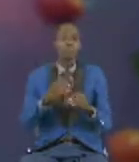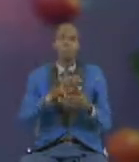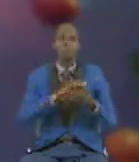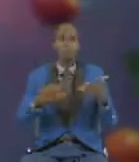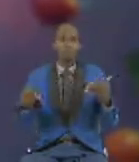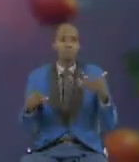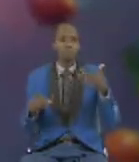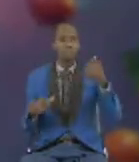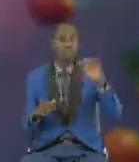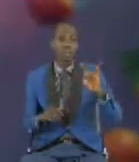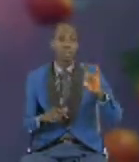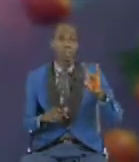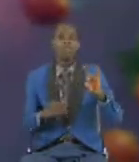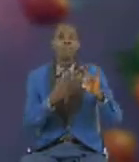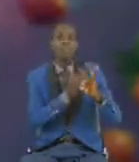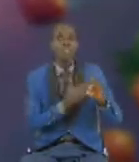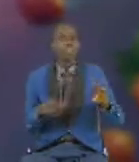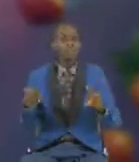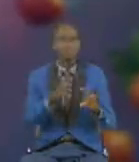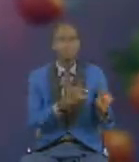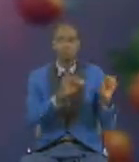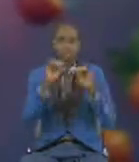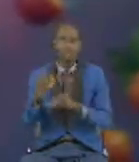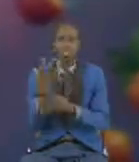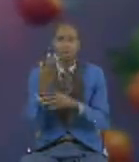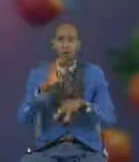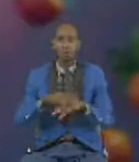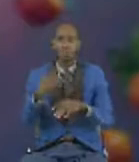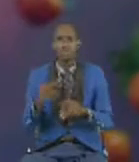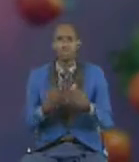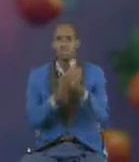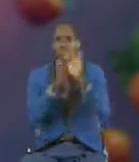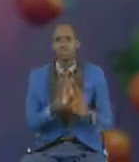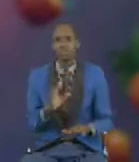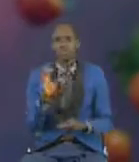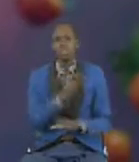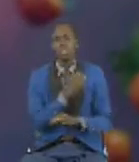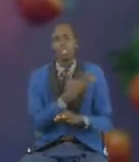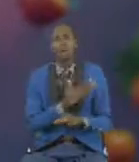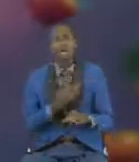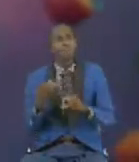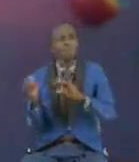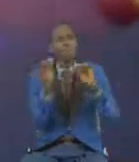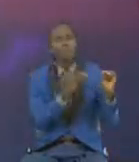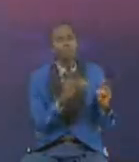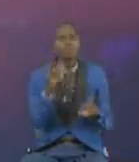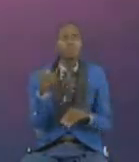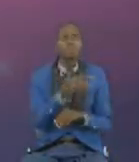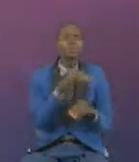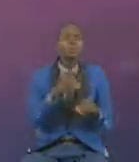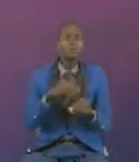Verset 18. Mirent les mains sur les apôtres et les jetèrent dans la prison publique.